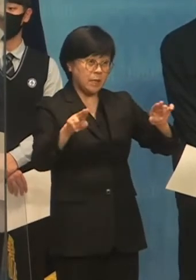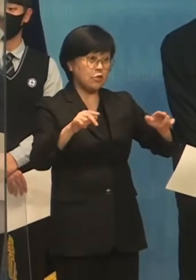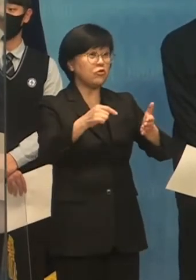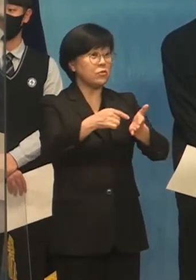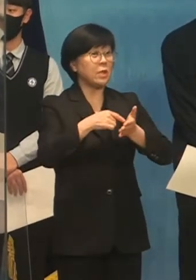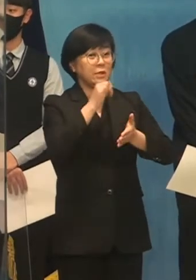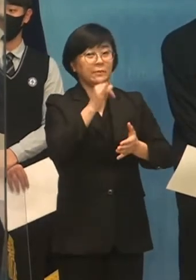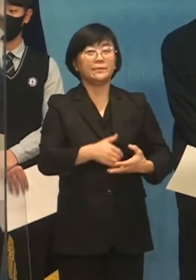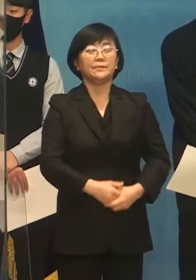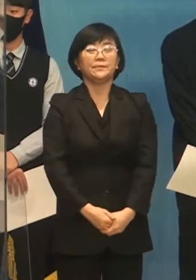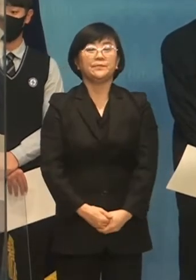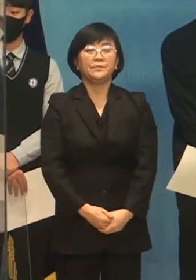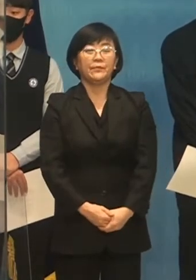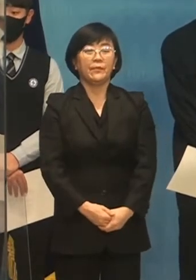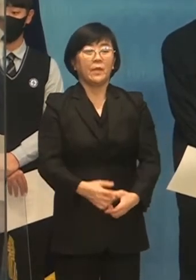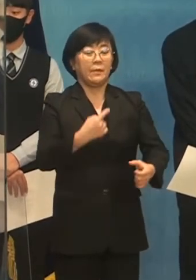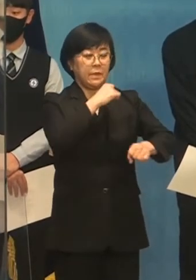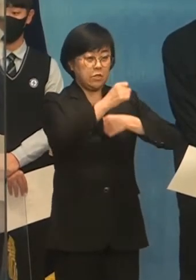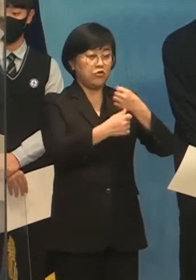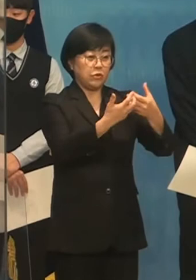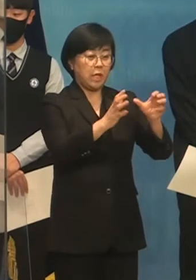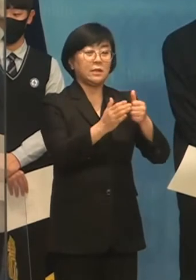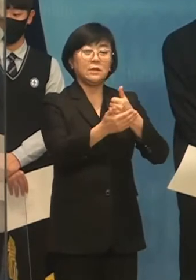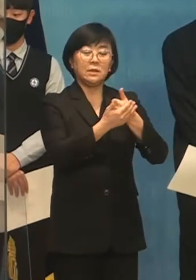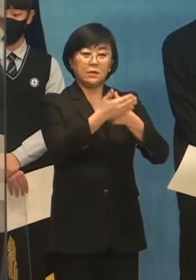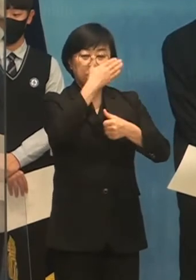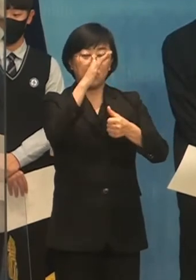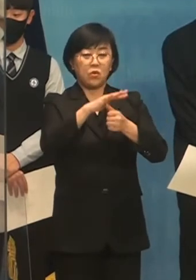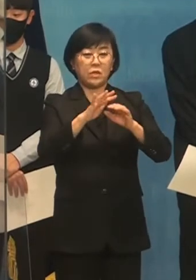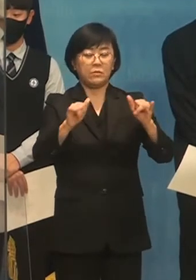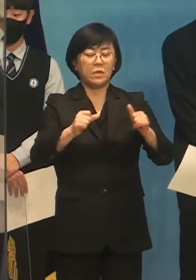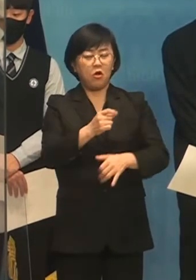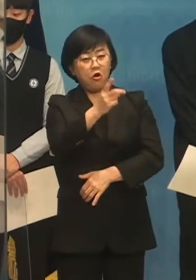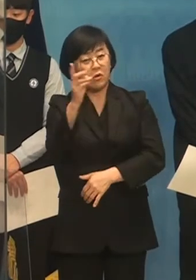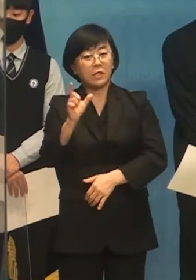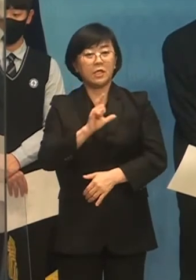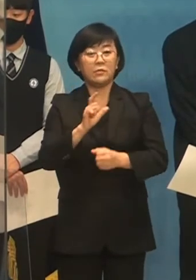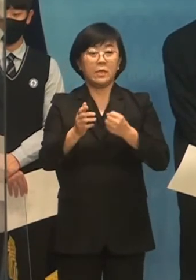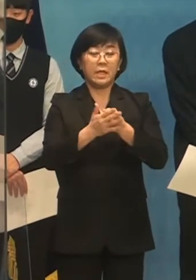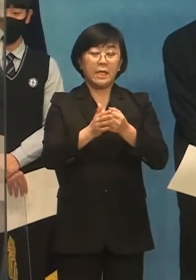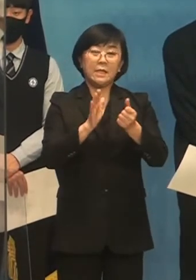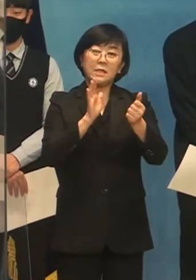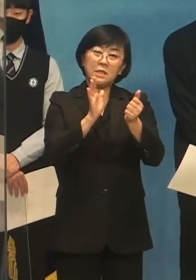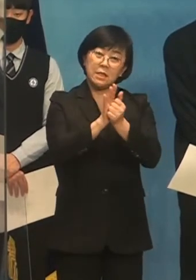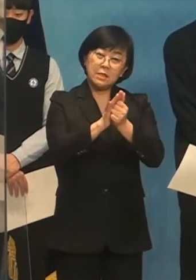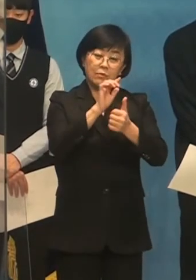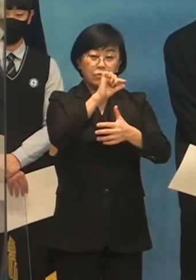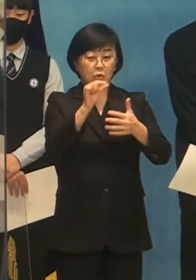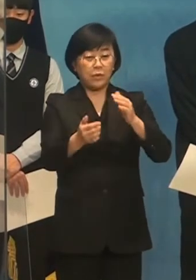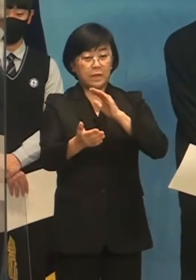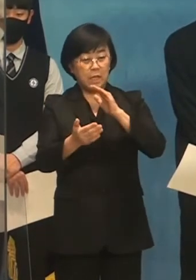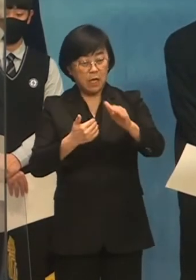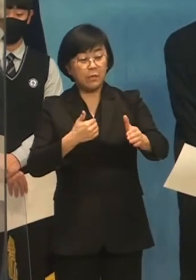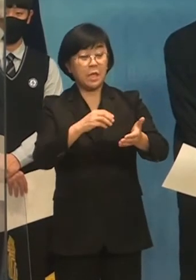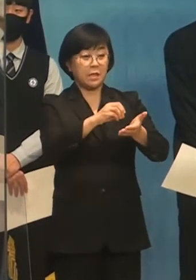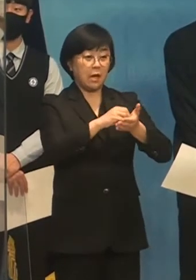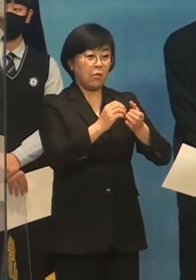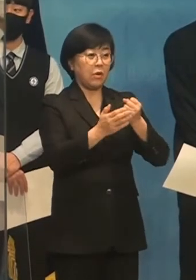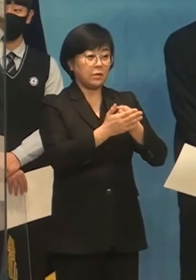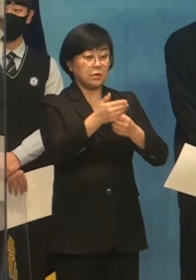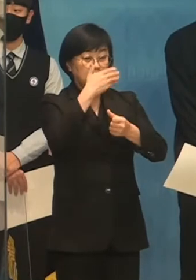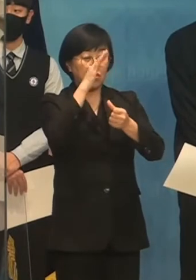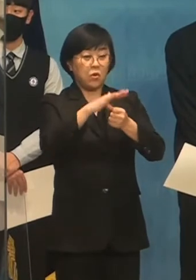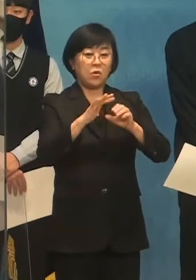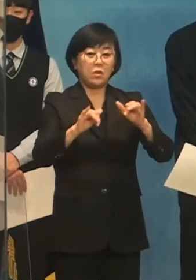주장해왔습니다. 더불어민주당을 지지하는 청소년들은 여러 이름의 청소년 지지토론과 예비당원 협의체 등에서 청소년